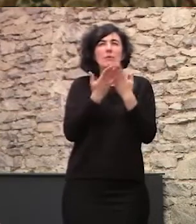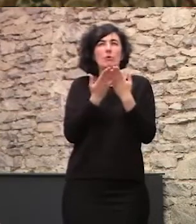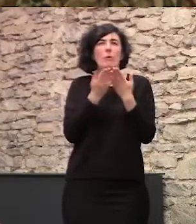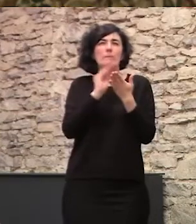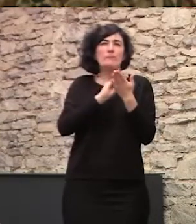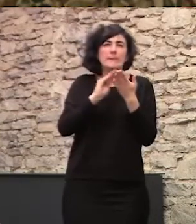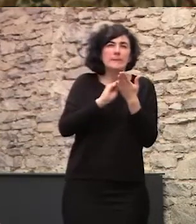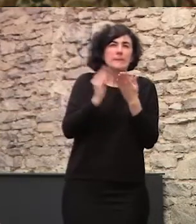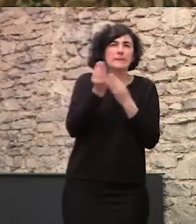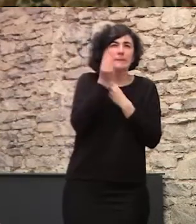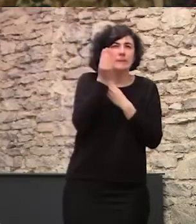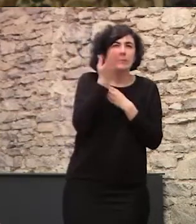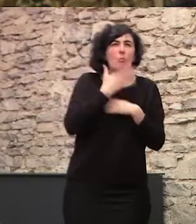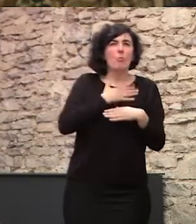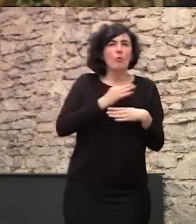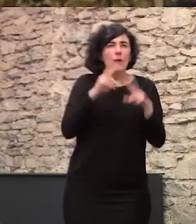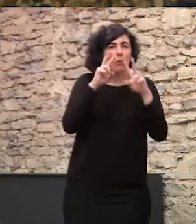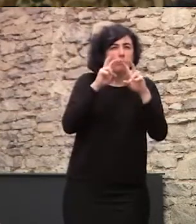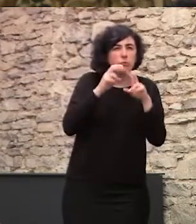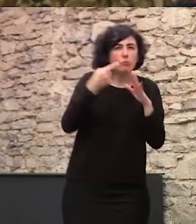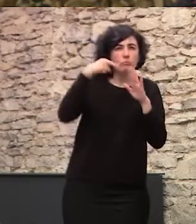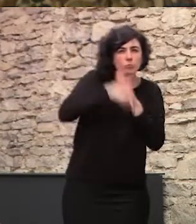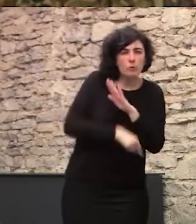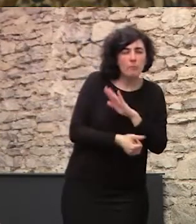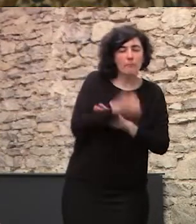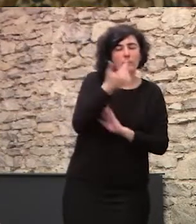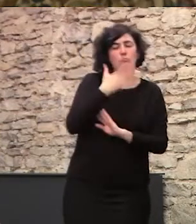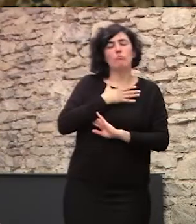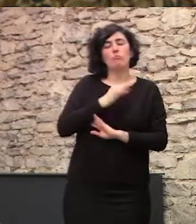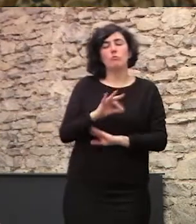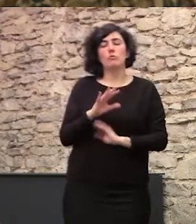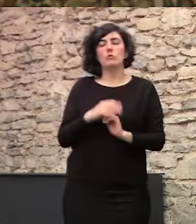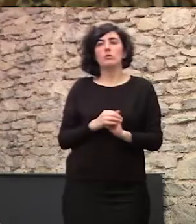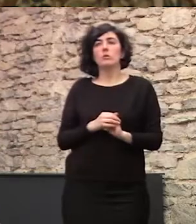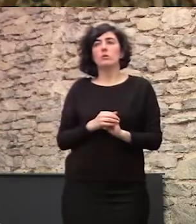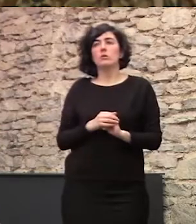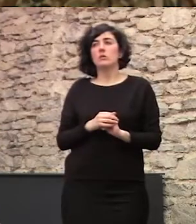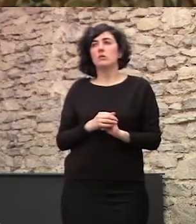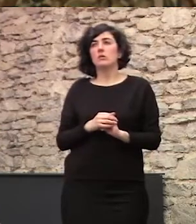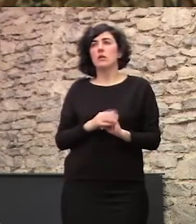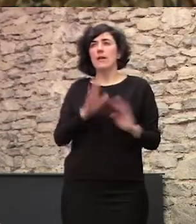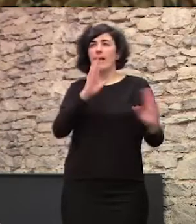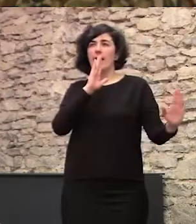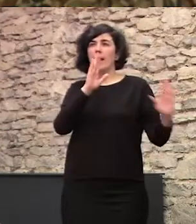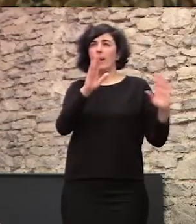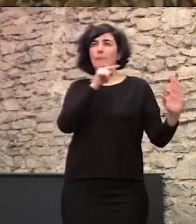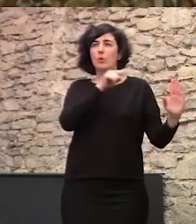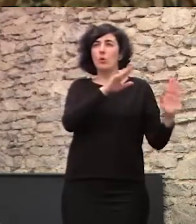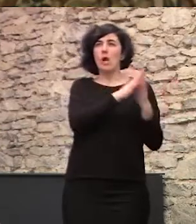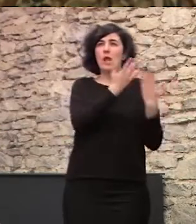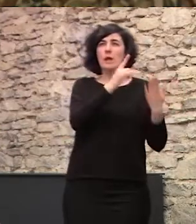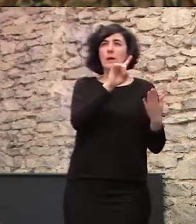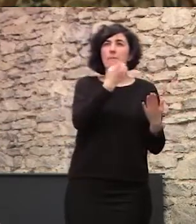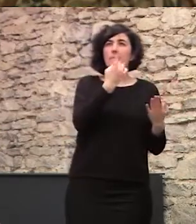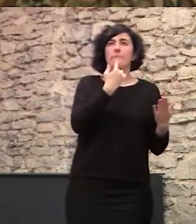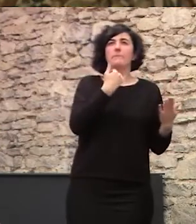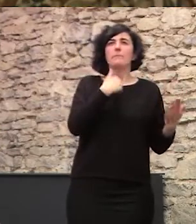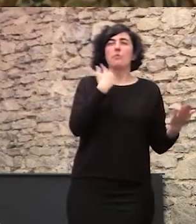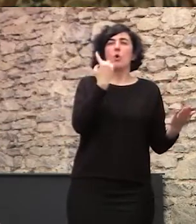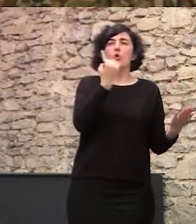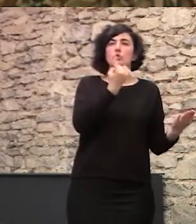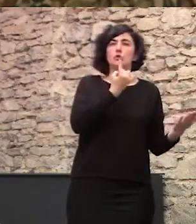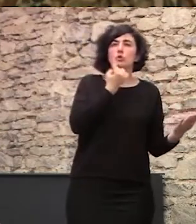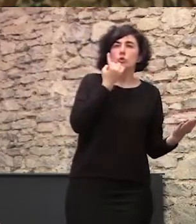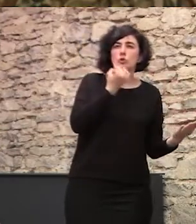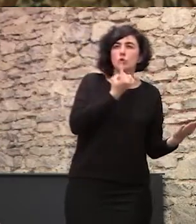baina orduan zentzu hortan bai izan zen pixka bat horrelakoa eta gero bai gare hortan bai nire ustez bakartiagoa bai